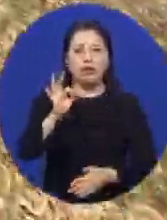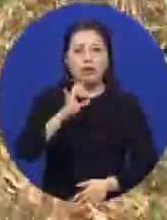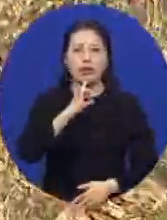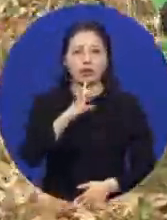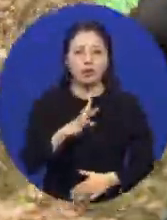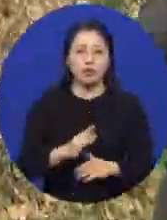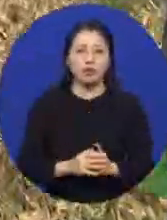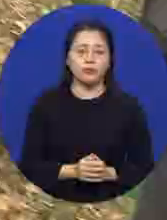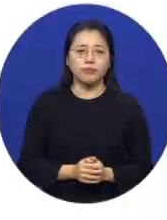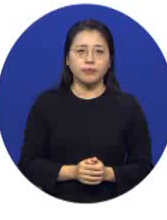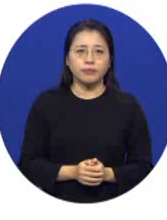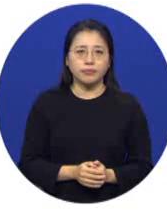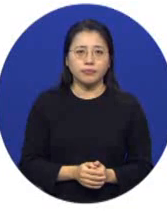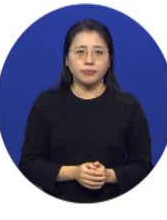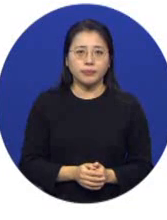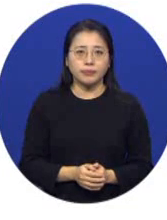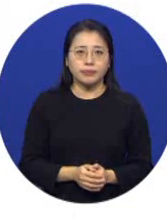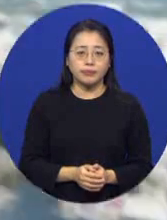김하은입니다